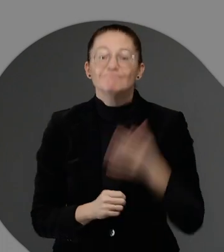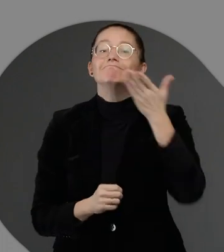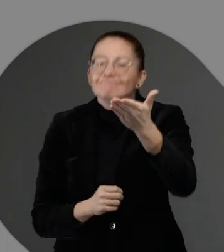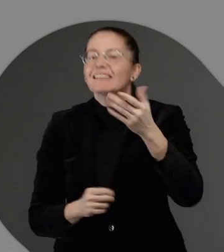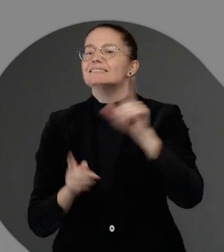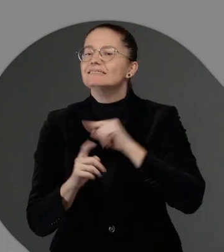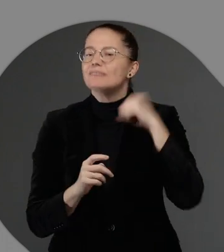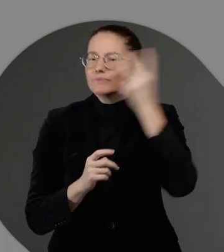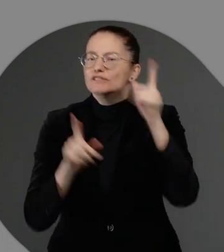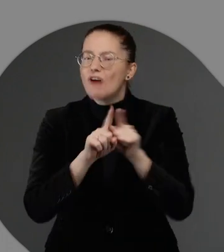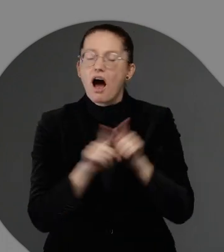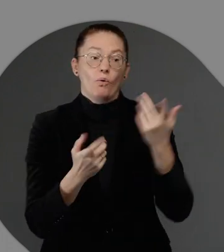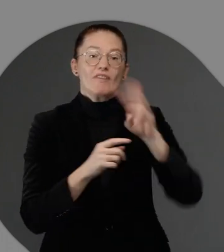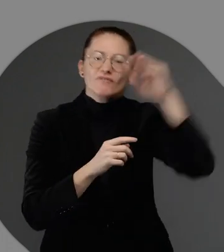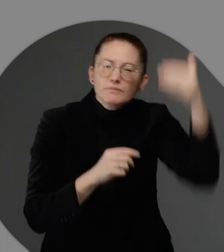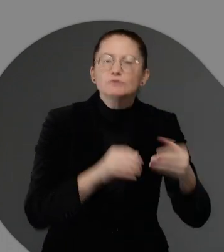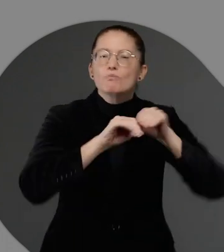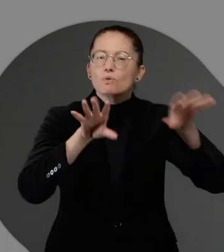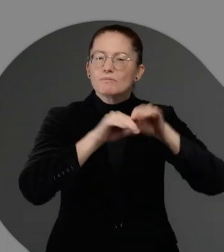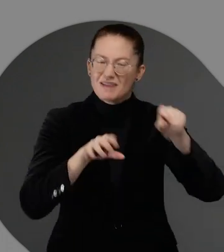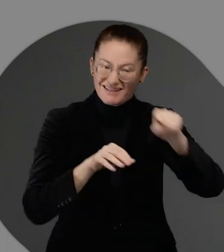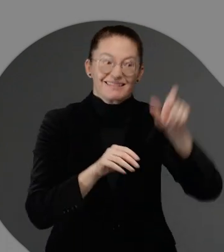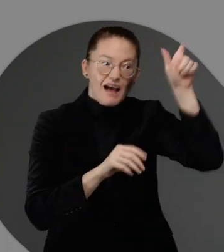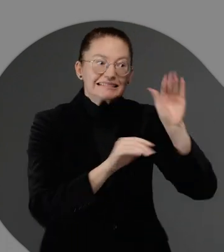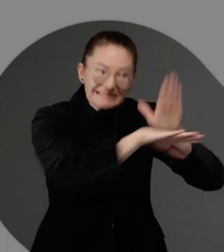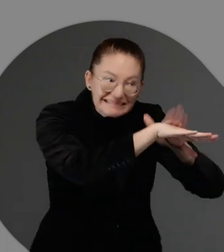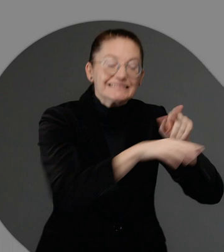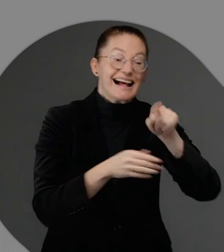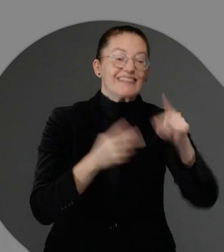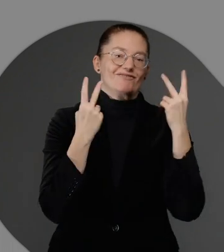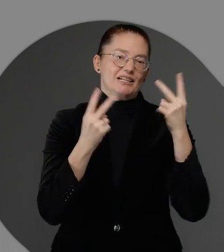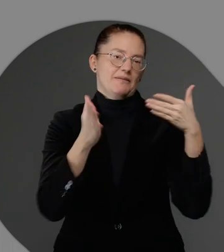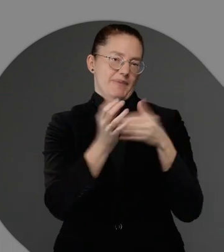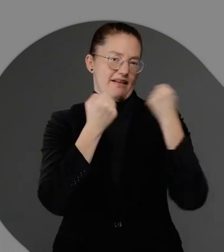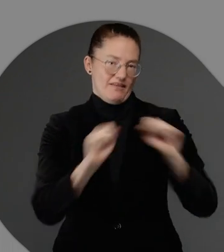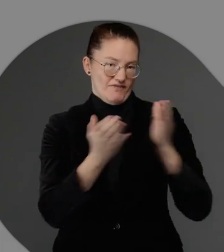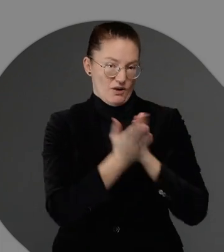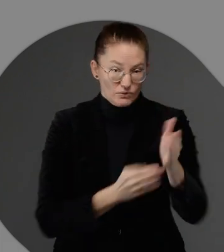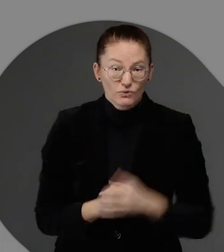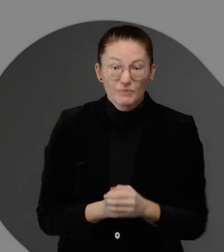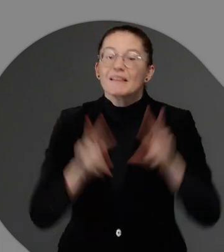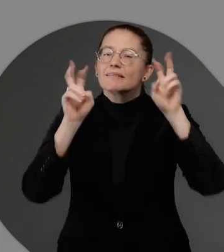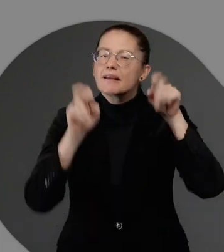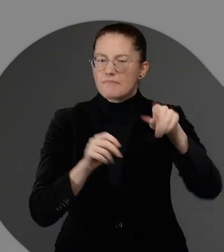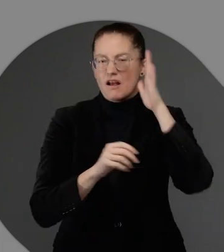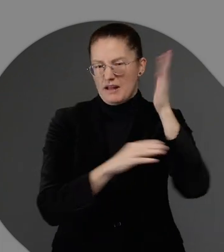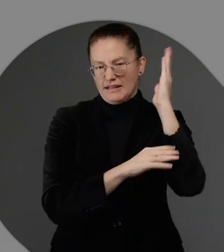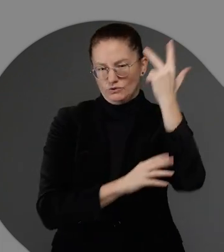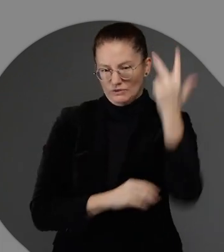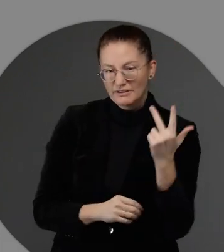und Multimedia-Redaktion darauf achten, barrierefreie Webinhalte zu veröffentlichen. Videos zu diesem Thema gibt es in Lektion 3.